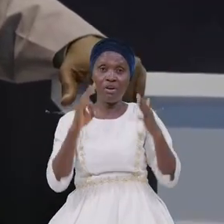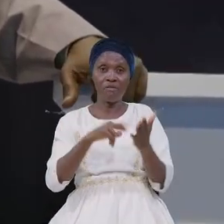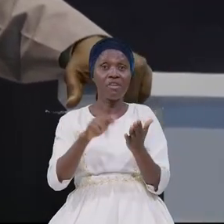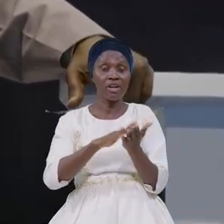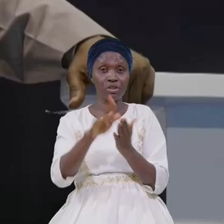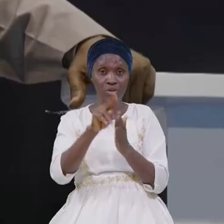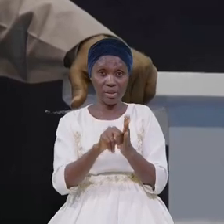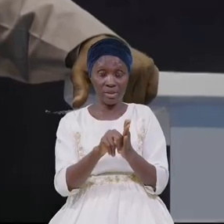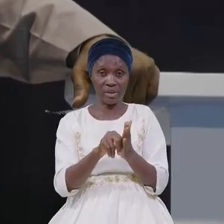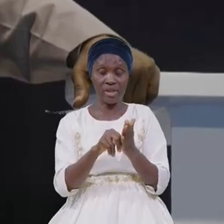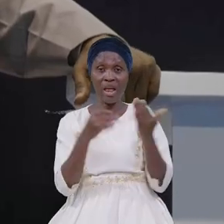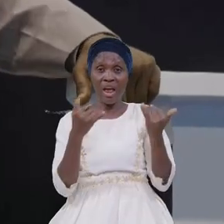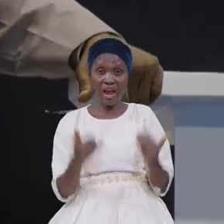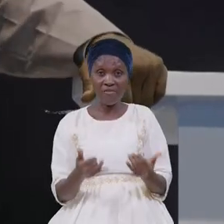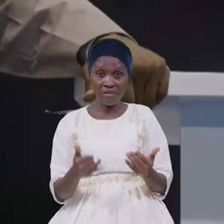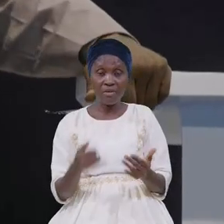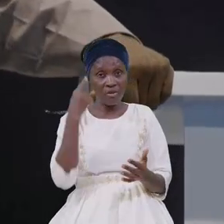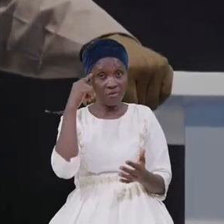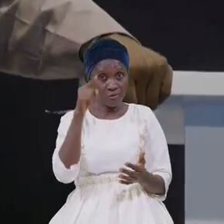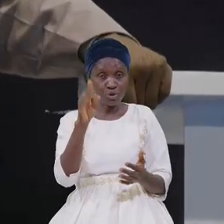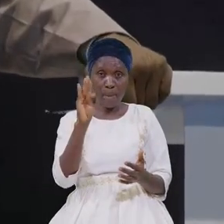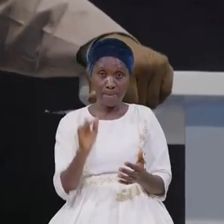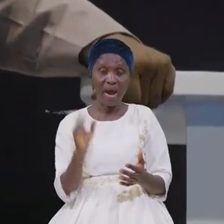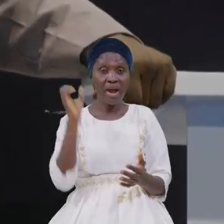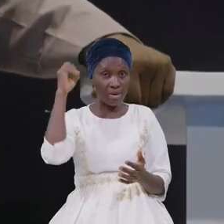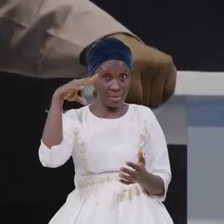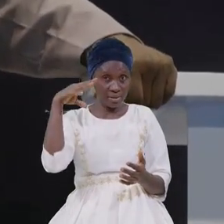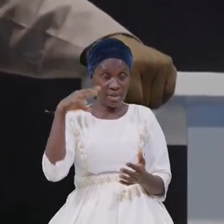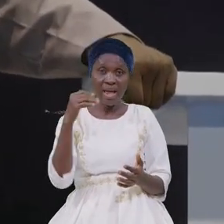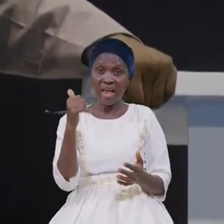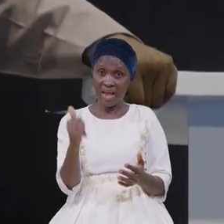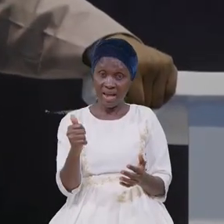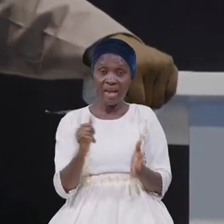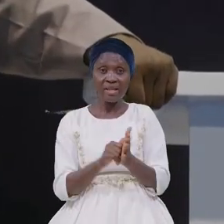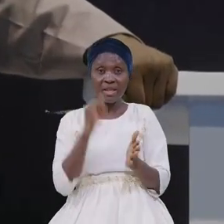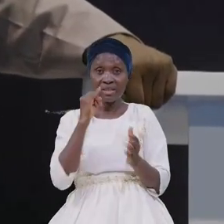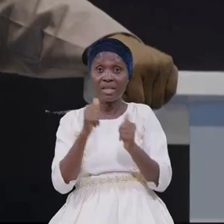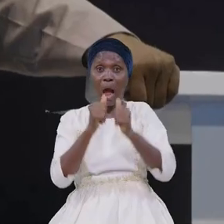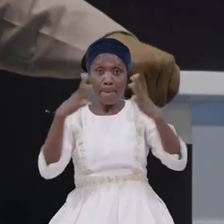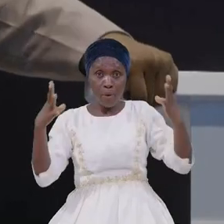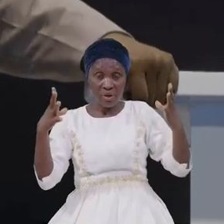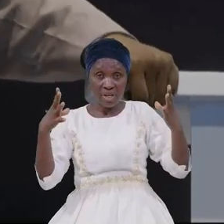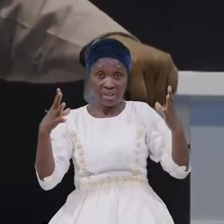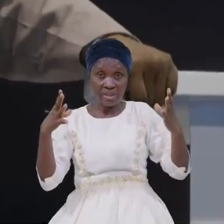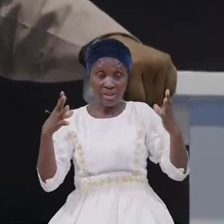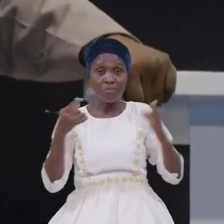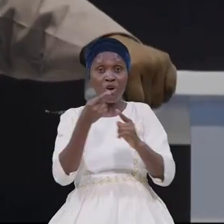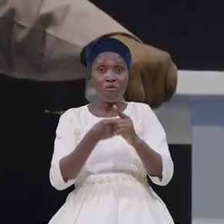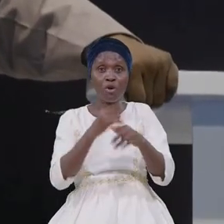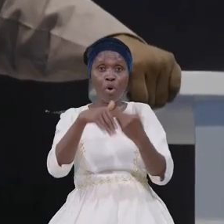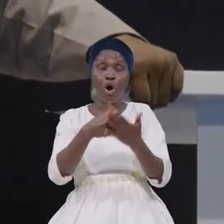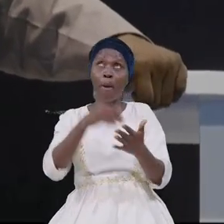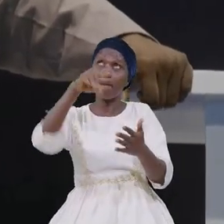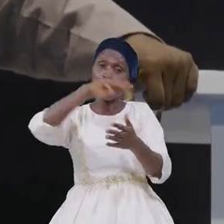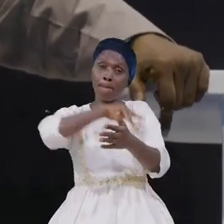sur le repentant, ce qui est disponible pour vous par la grâce. A, c'est l'abondance de la part